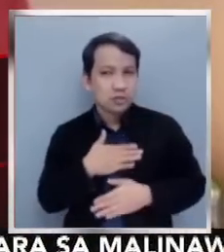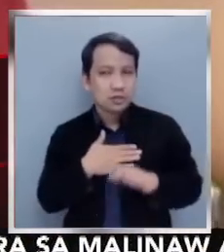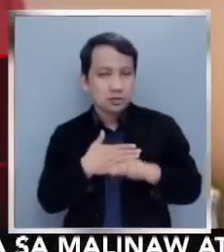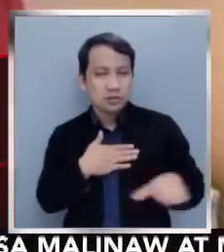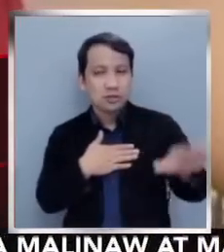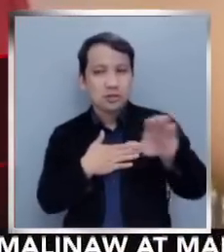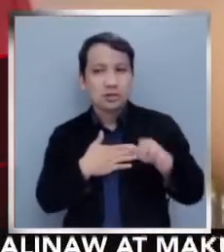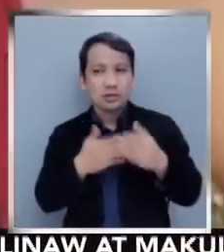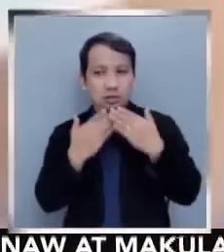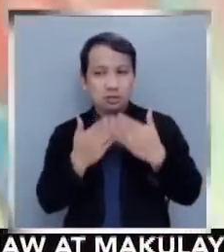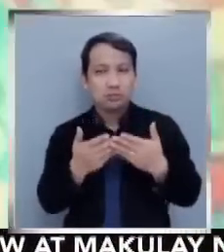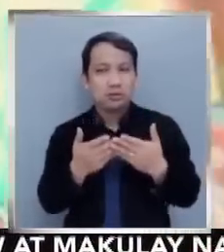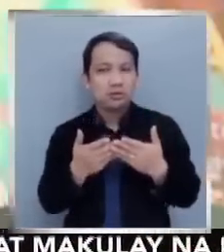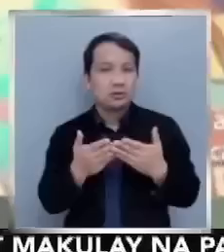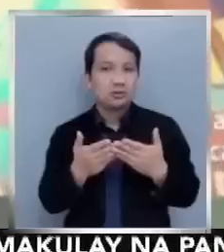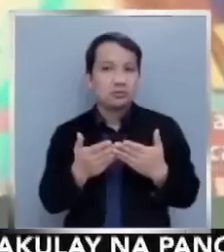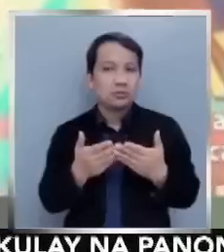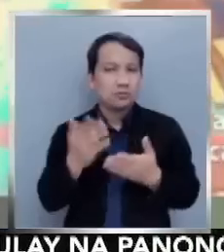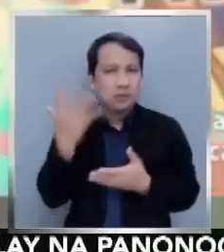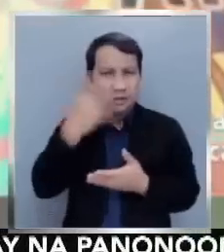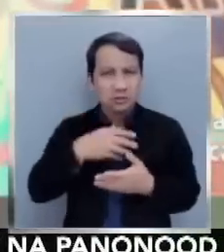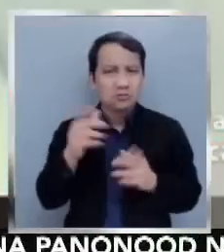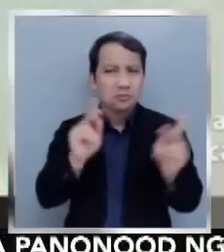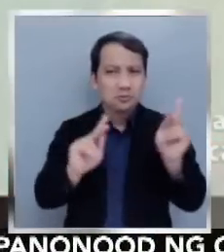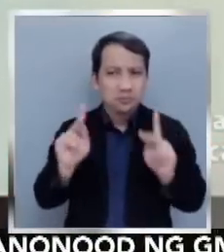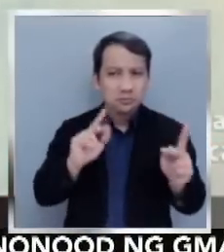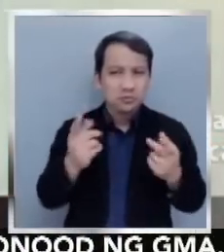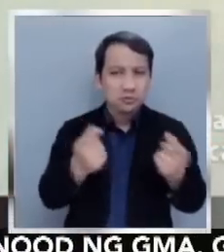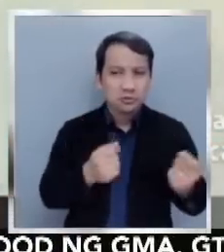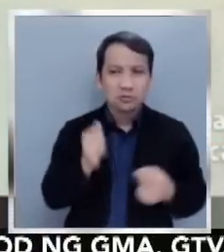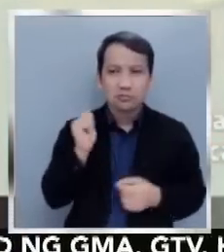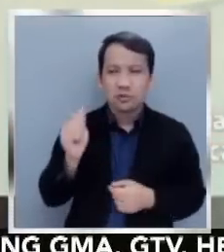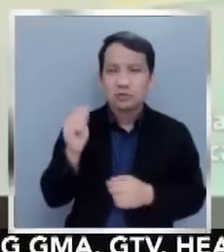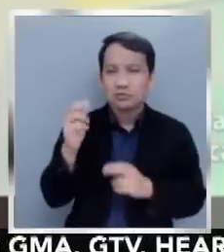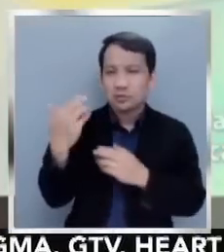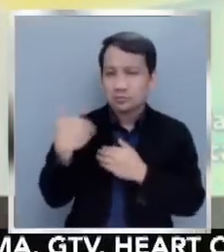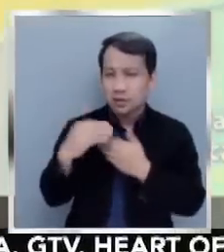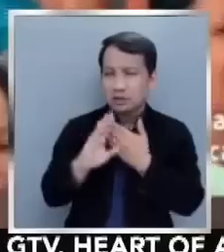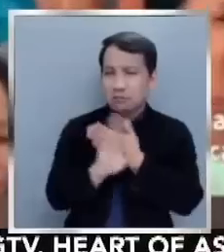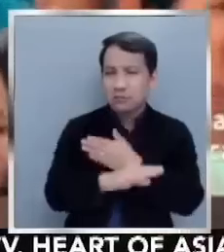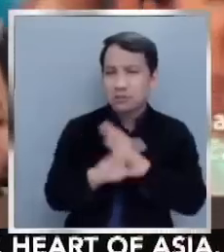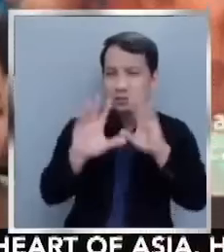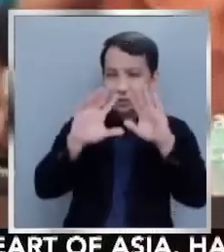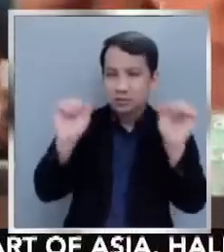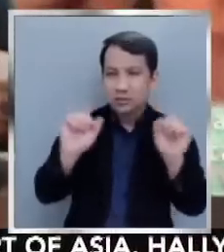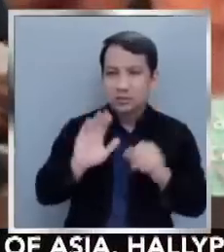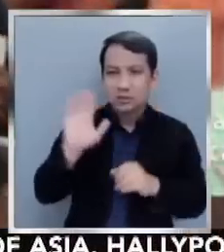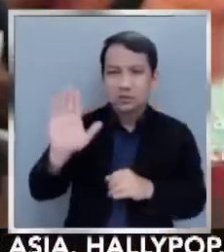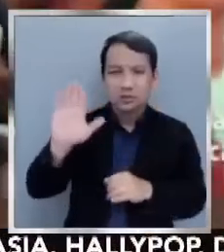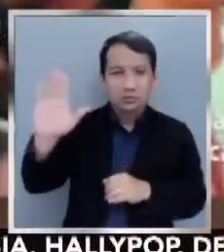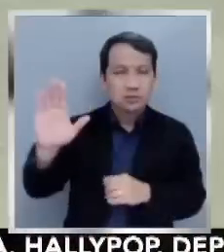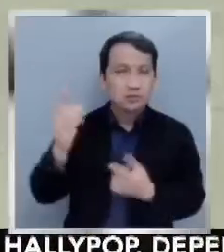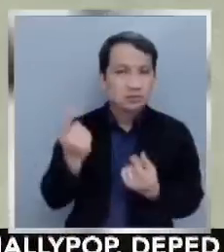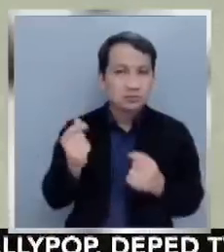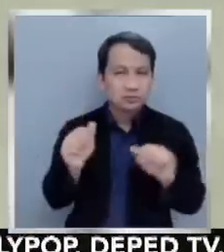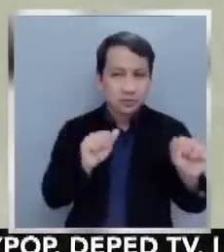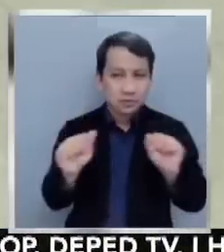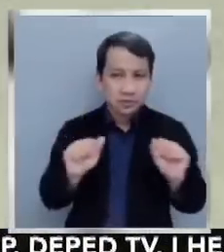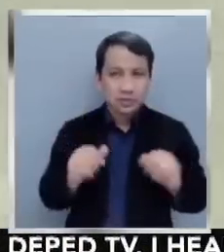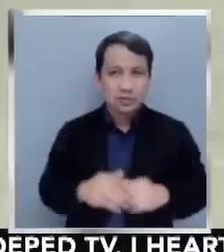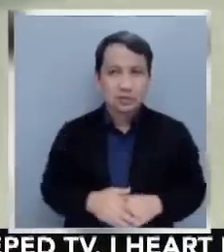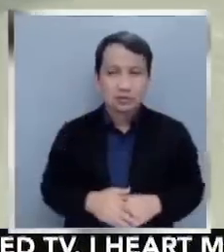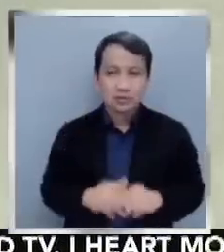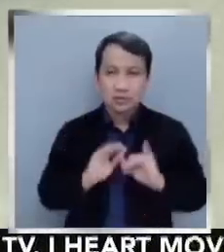lipay siyang ano ba performance. Inaabangan din nila na makakabalik ang dating pangulo sa kanyang mga nakasanayang aktibidad kagaya